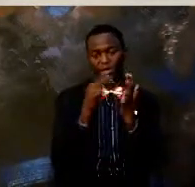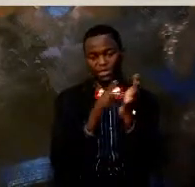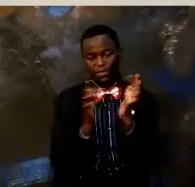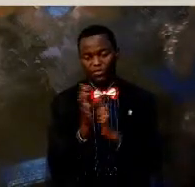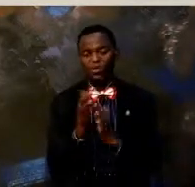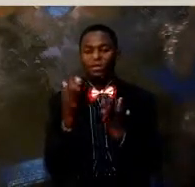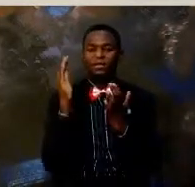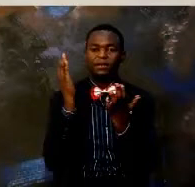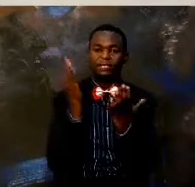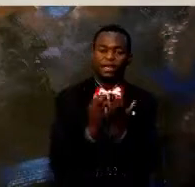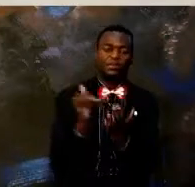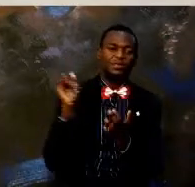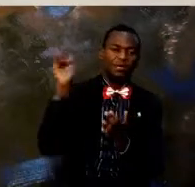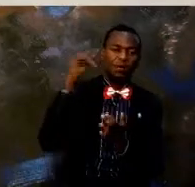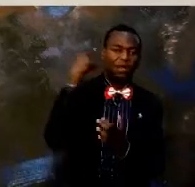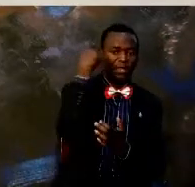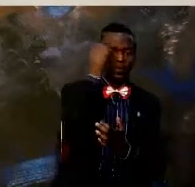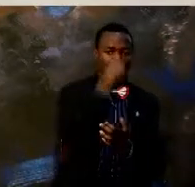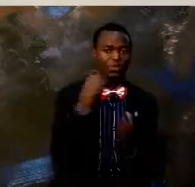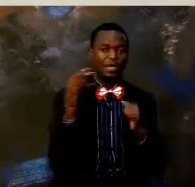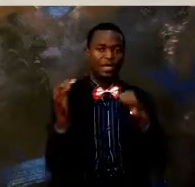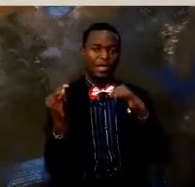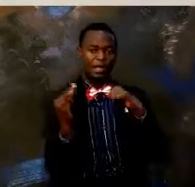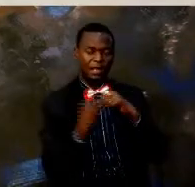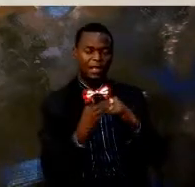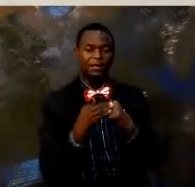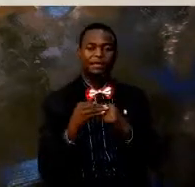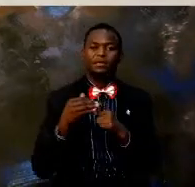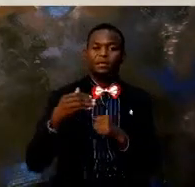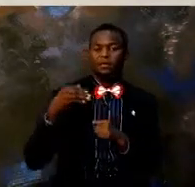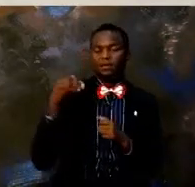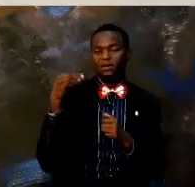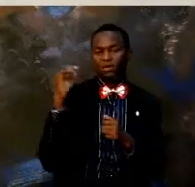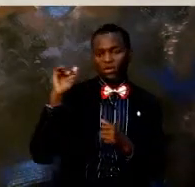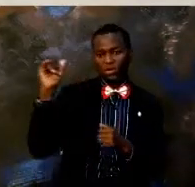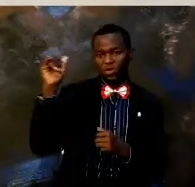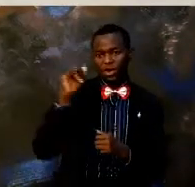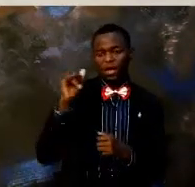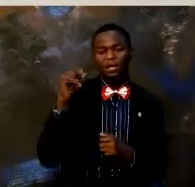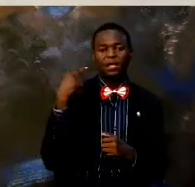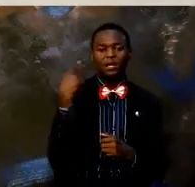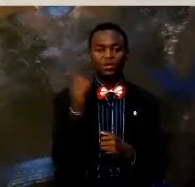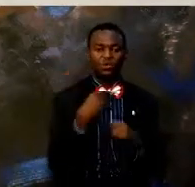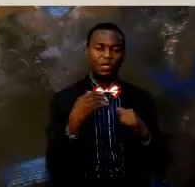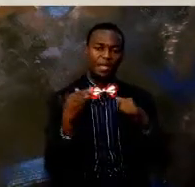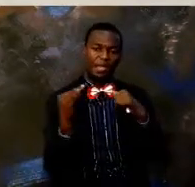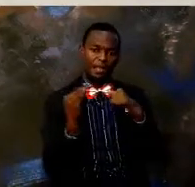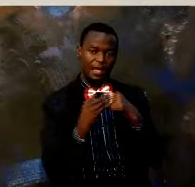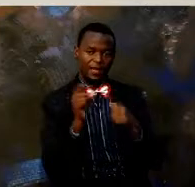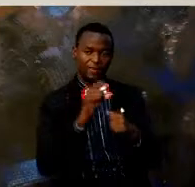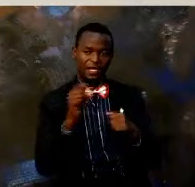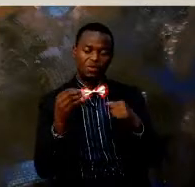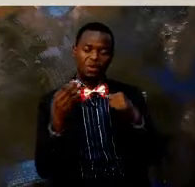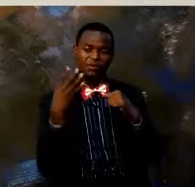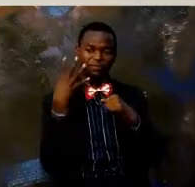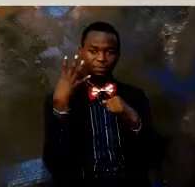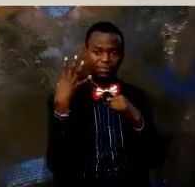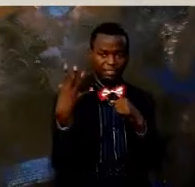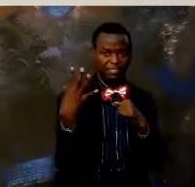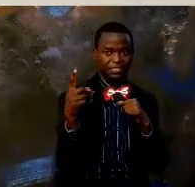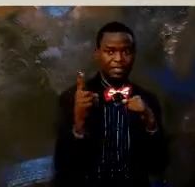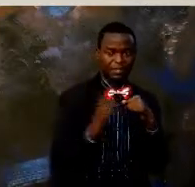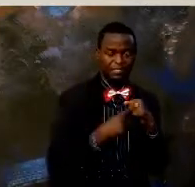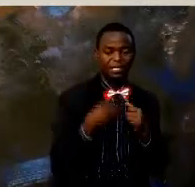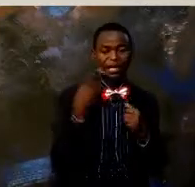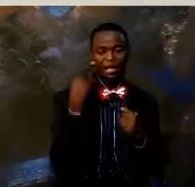Injili ya Yohana sura ile ya 8. Injili ya Yohana sura ya 8 na ule mstari wa 56 hadi mstari wa 58.